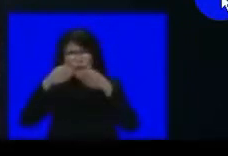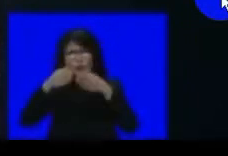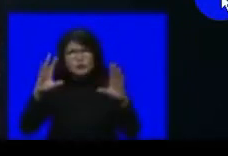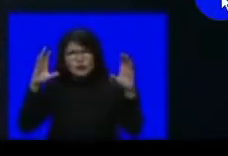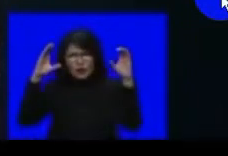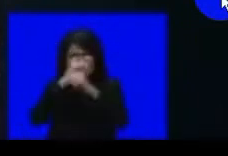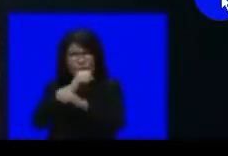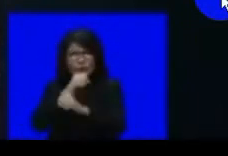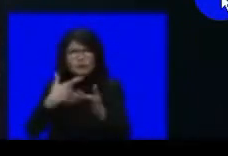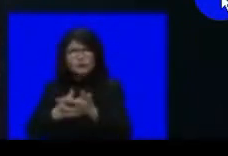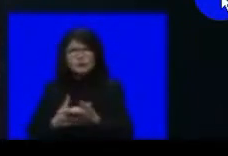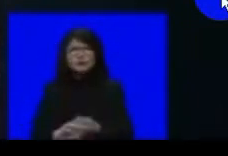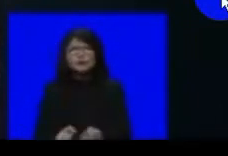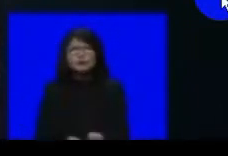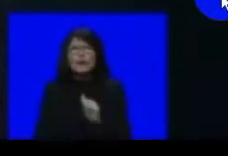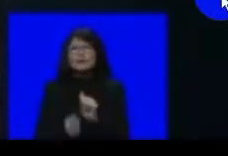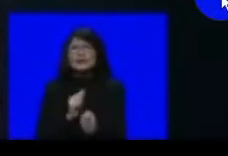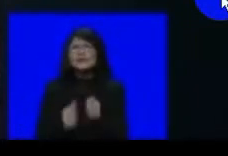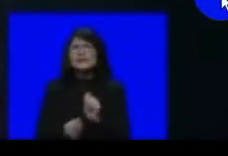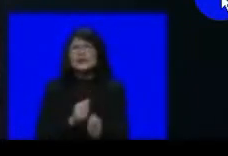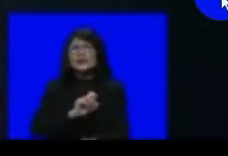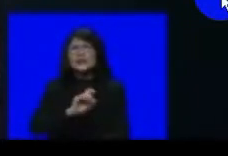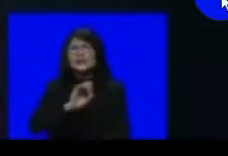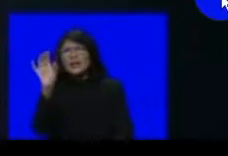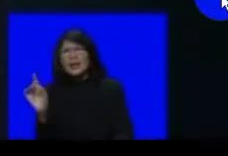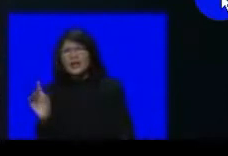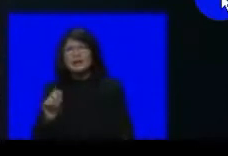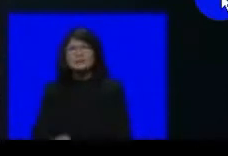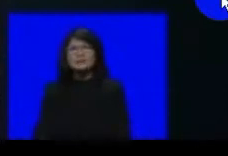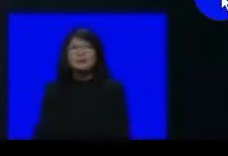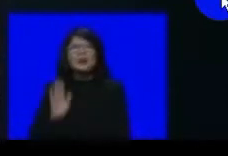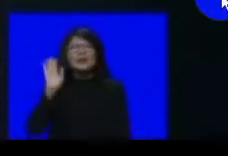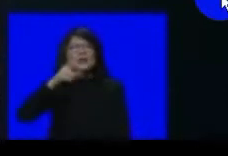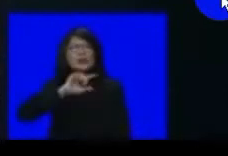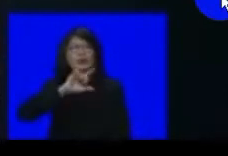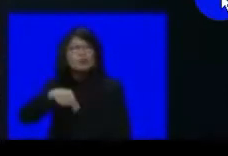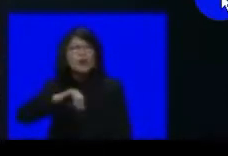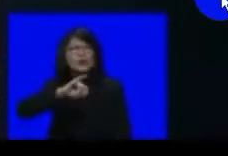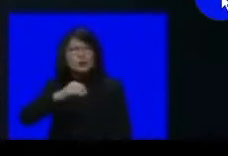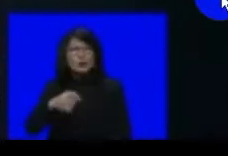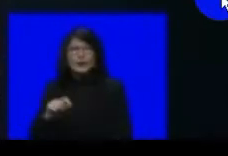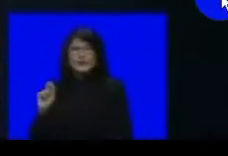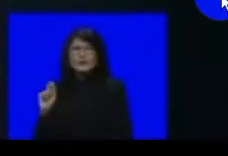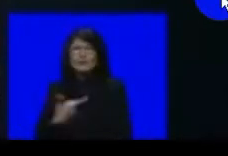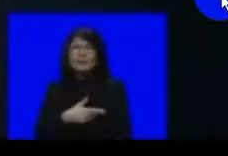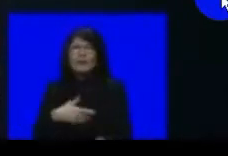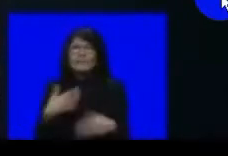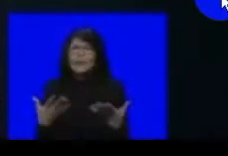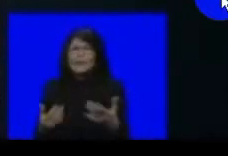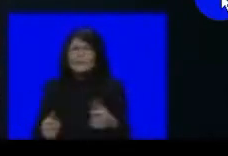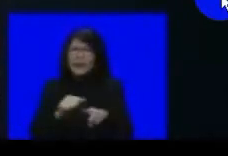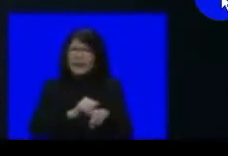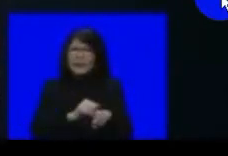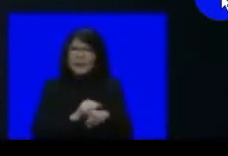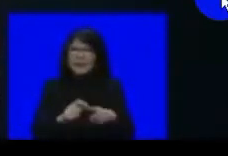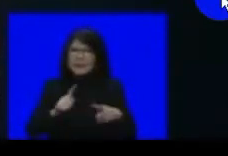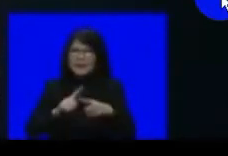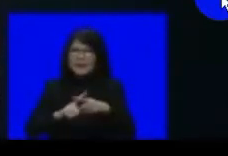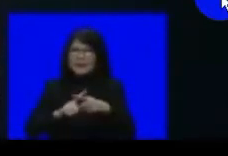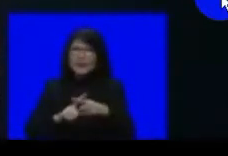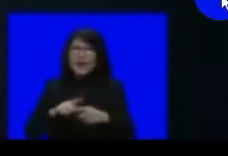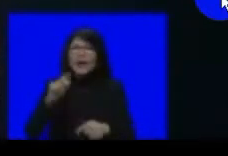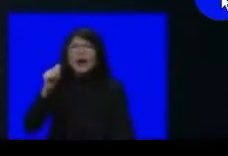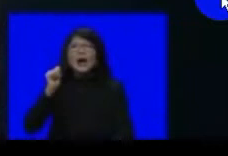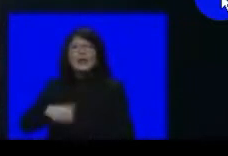untuk ujian-ujian dan lain-lain. Maka nanti Januari kita akan kebut untuk bagaimana melatih kawan-kawan